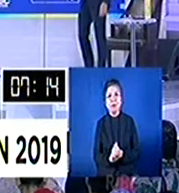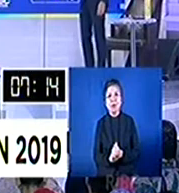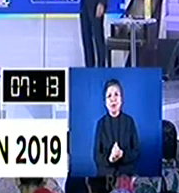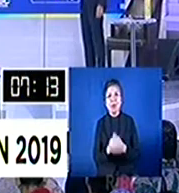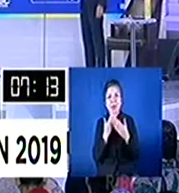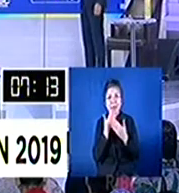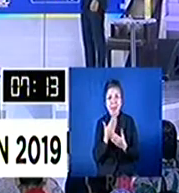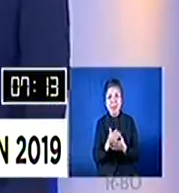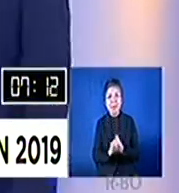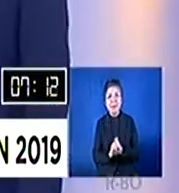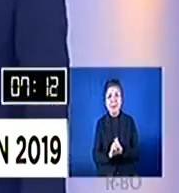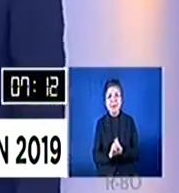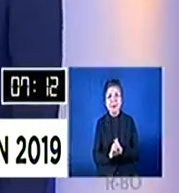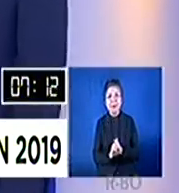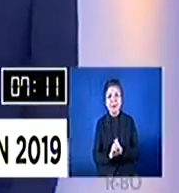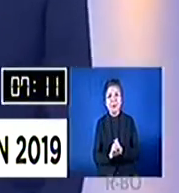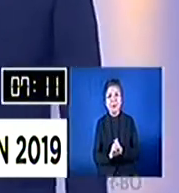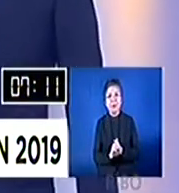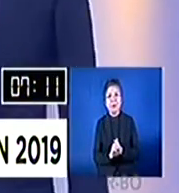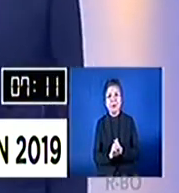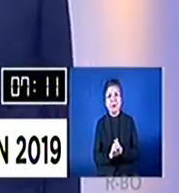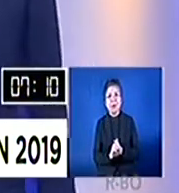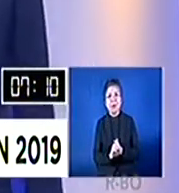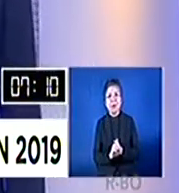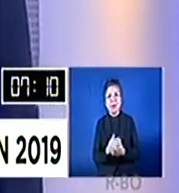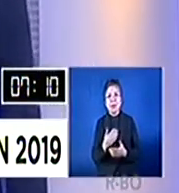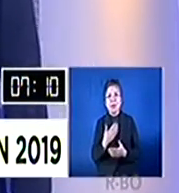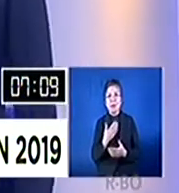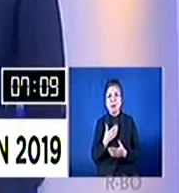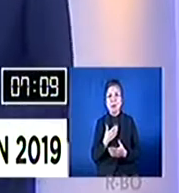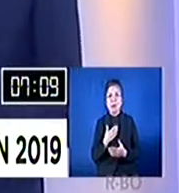Terima kasih Pak Kiai. Saya